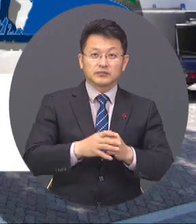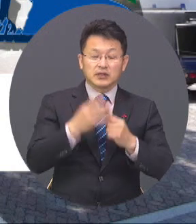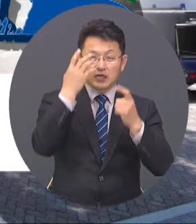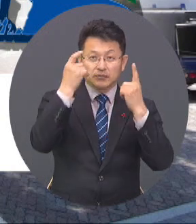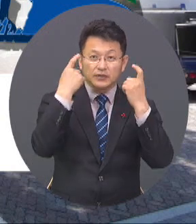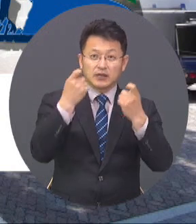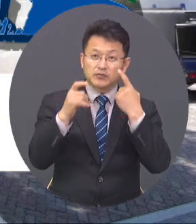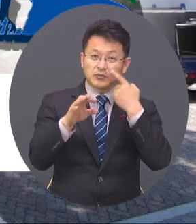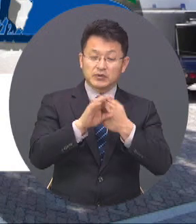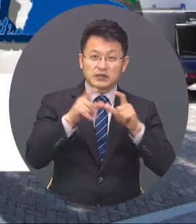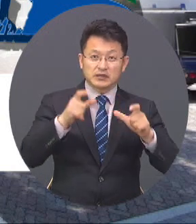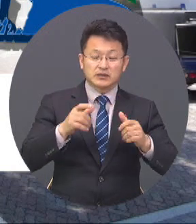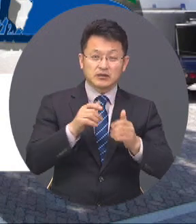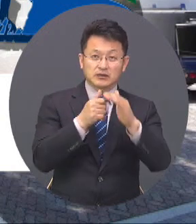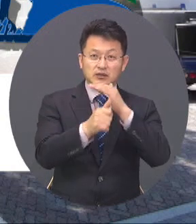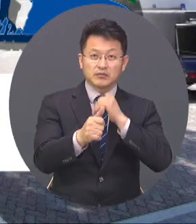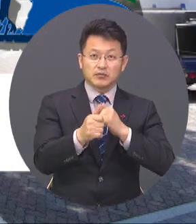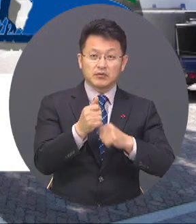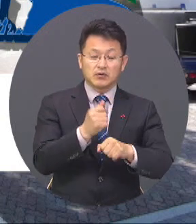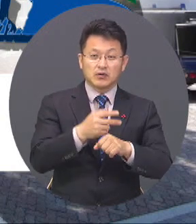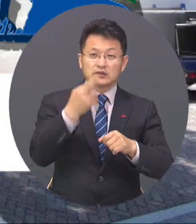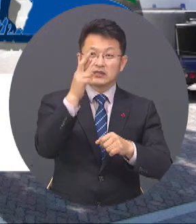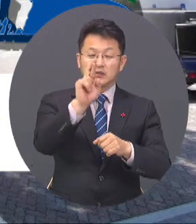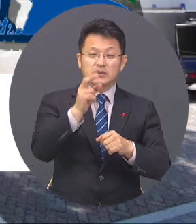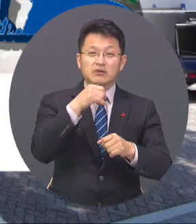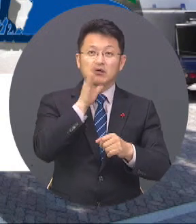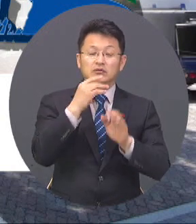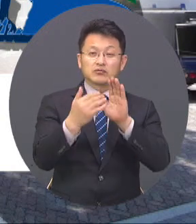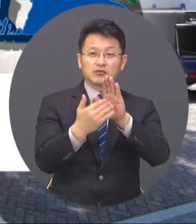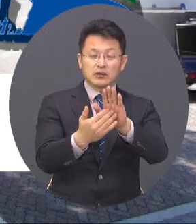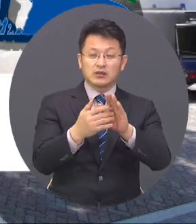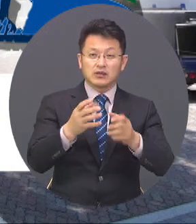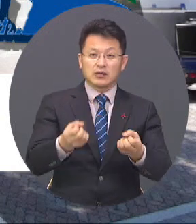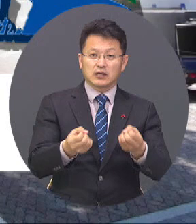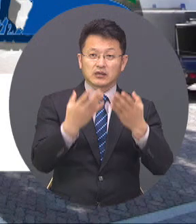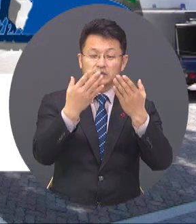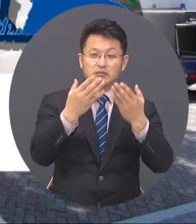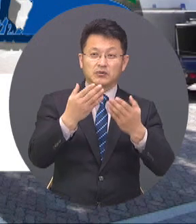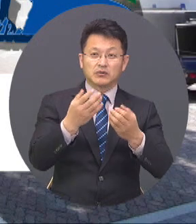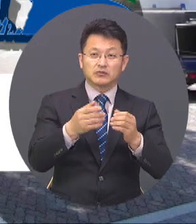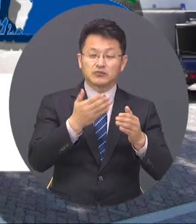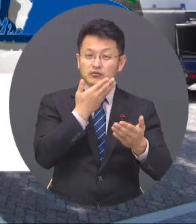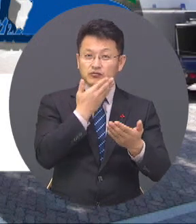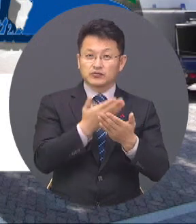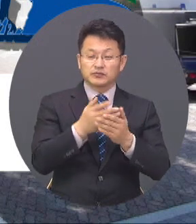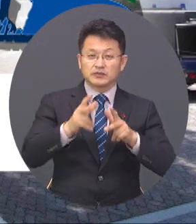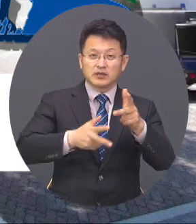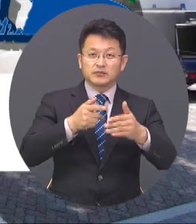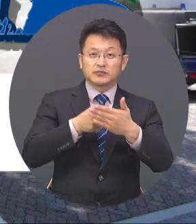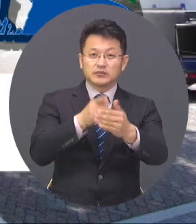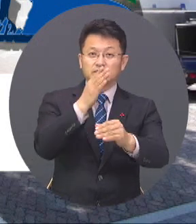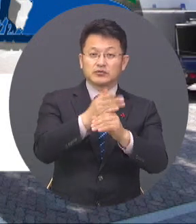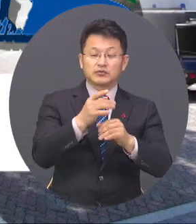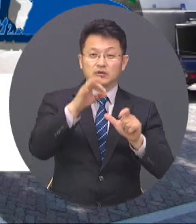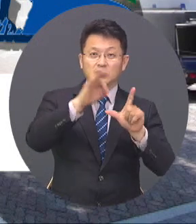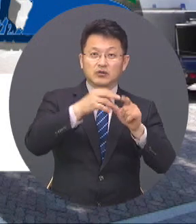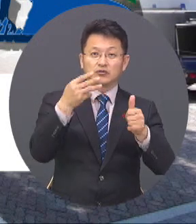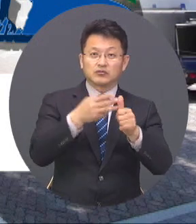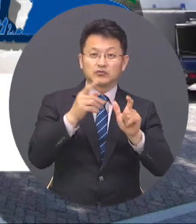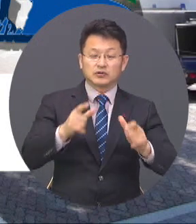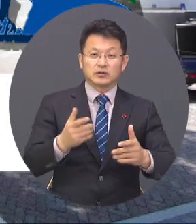하면 군은 올해 지역 대표 브랜드인 산삼 항로의 엑스포 개최를 핵심사업으로 추진하고 있습니다 의령군 은